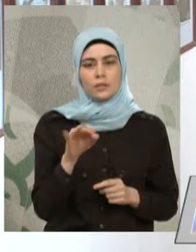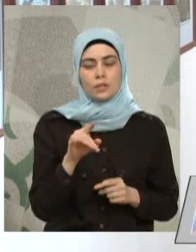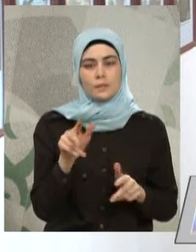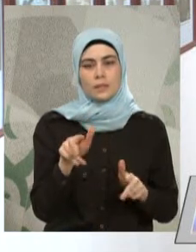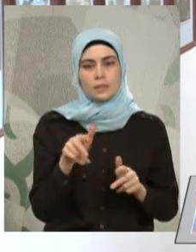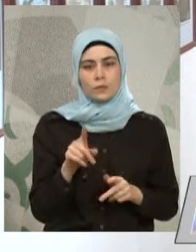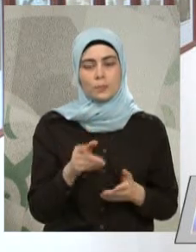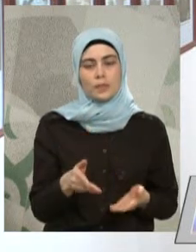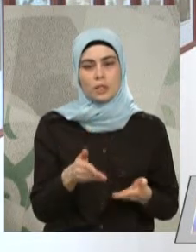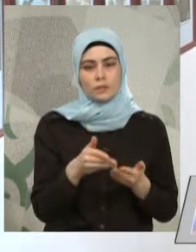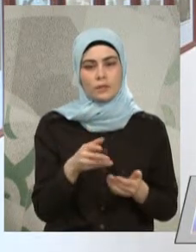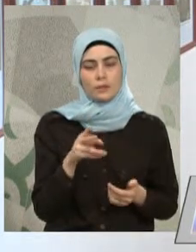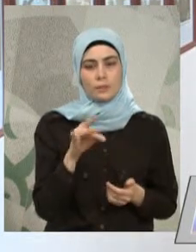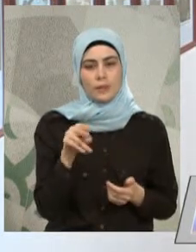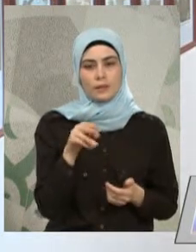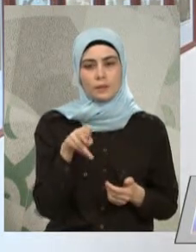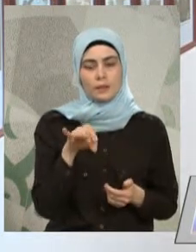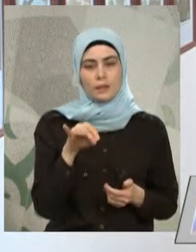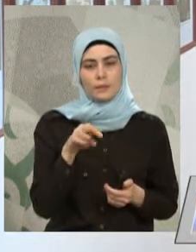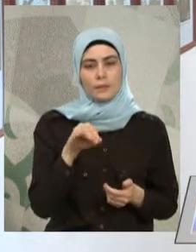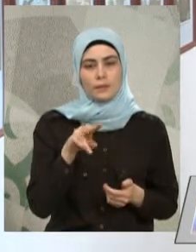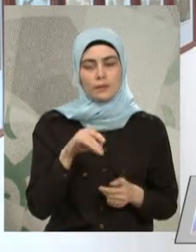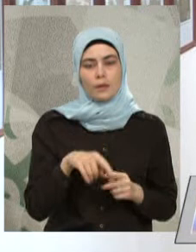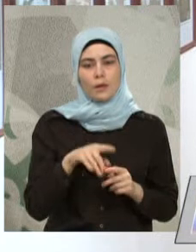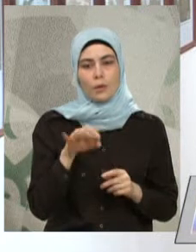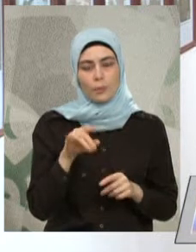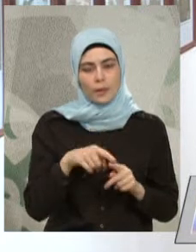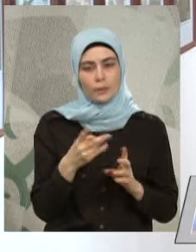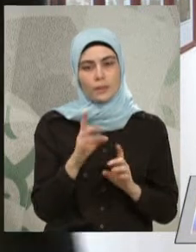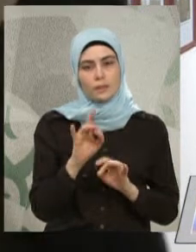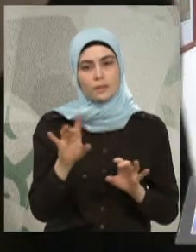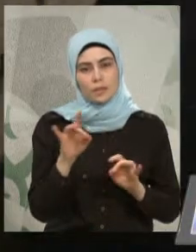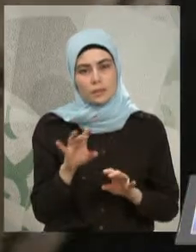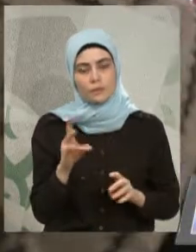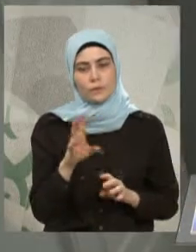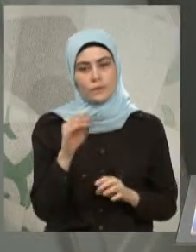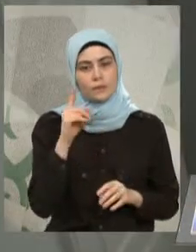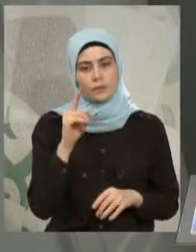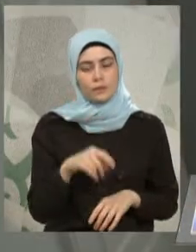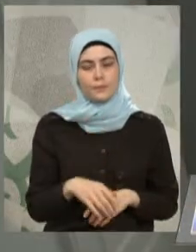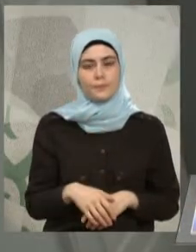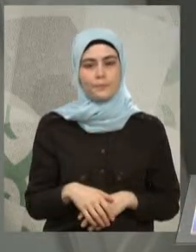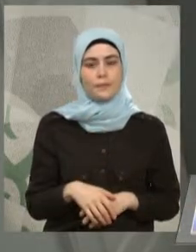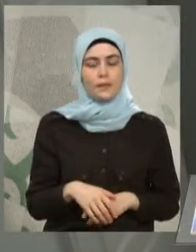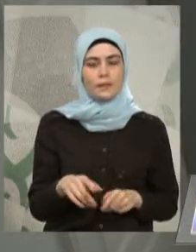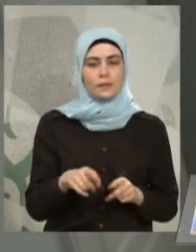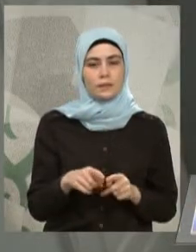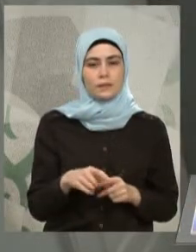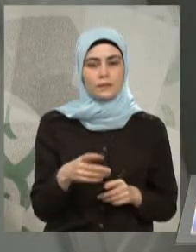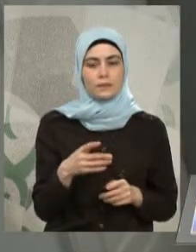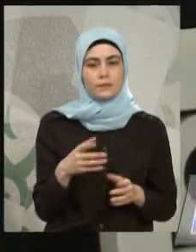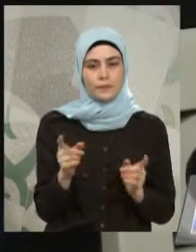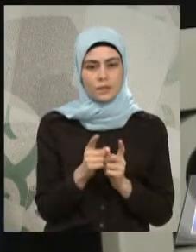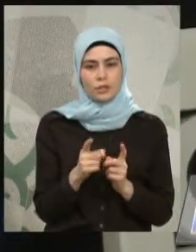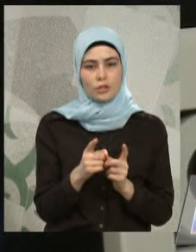поддерживать предпринимателей. Об этом надо рассказывать, об этом надо информировать, для того, чтобы они знали и пользовались этими инструментами. Такие мероприятия Национальная